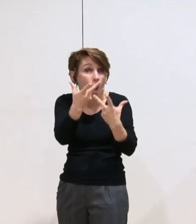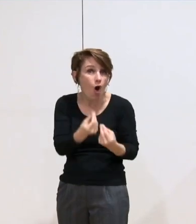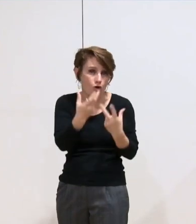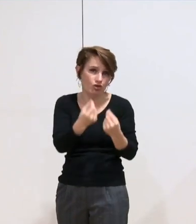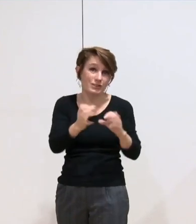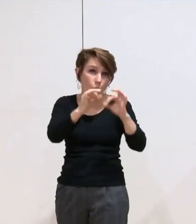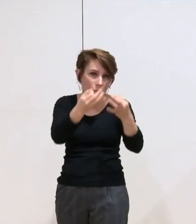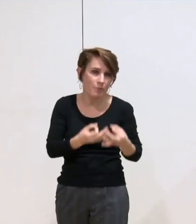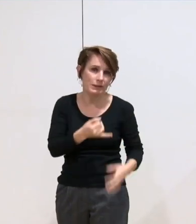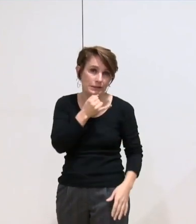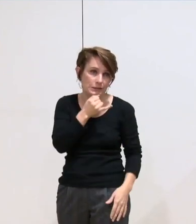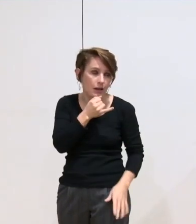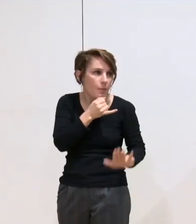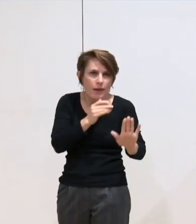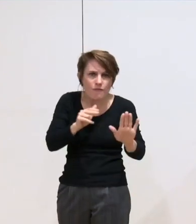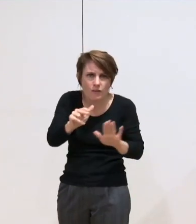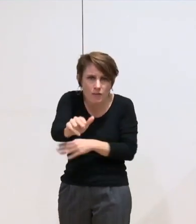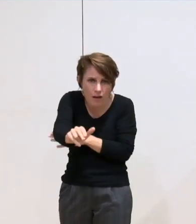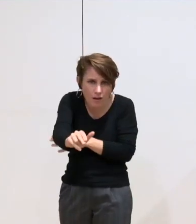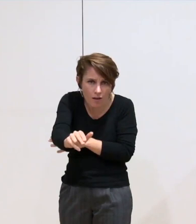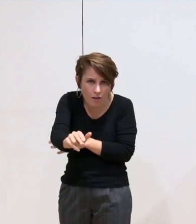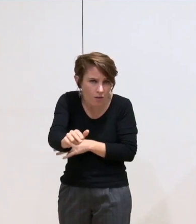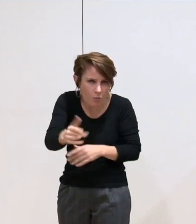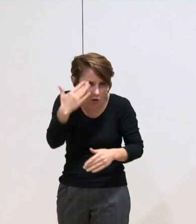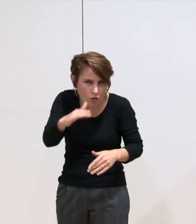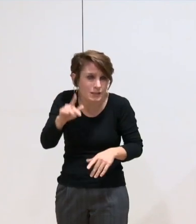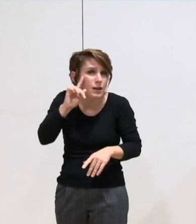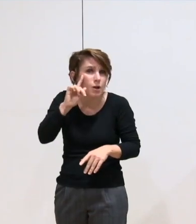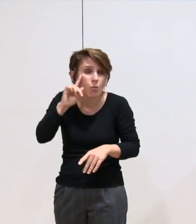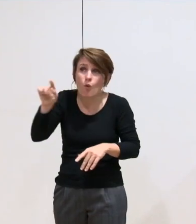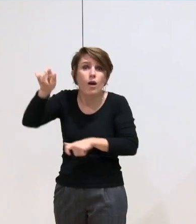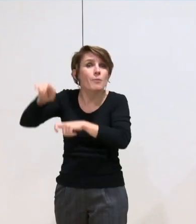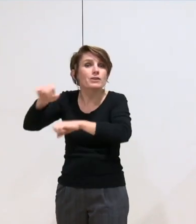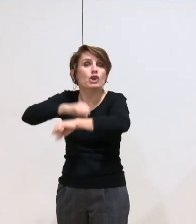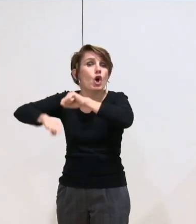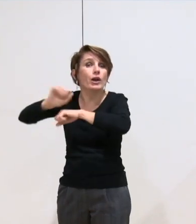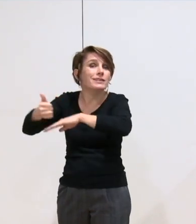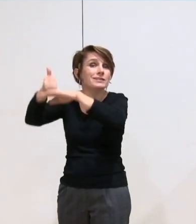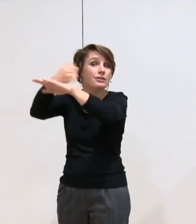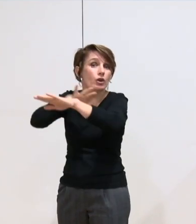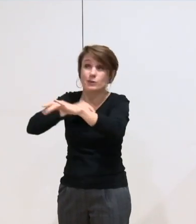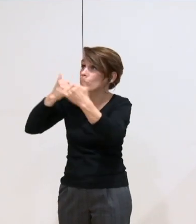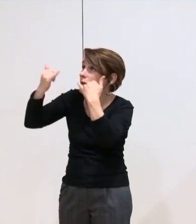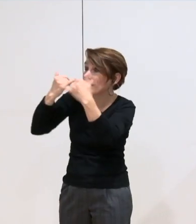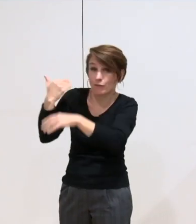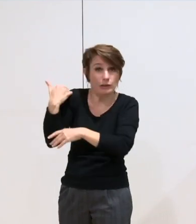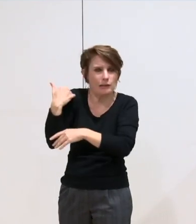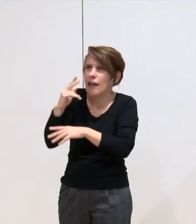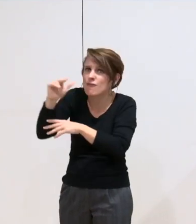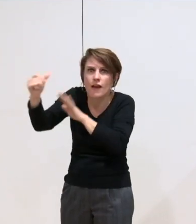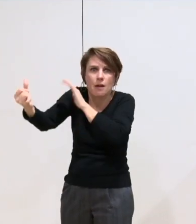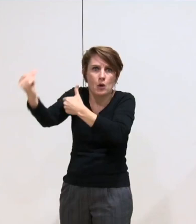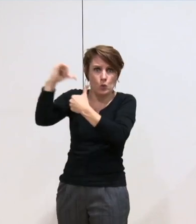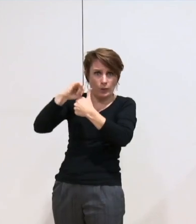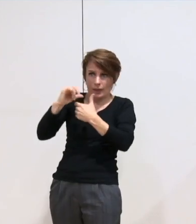auprès de la ville, mais elles vont l'être. Moi, je le dis, puisque j'ai eu encore les programmateurs au téléphone, donc je sais qu'elles vont rentrer. Il n'y a pas de souci sur le fond. Ils vont nous